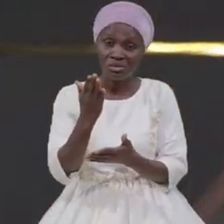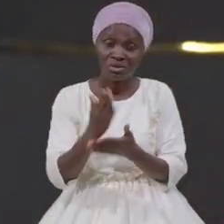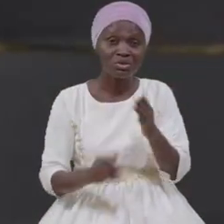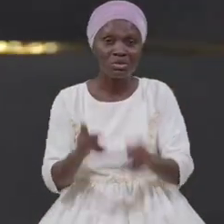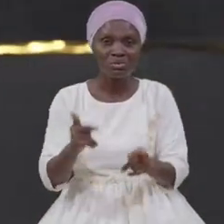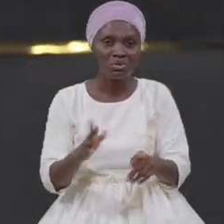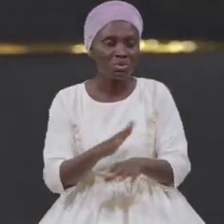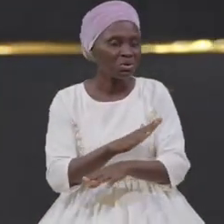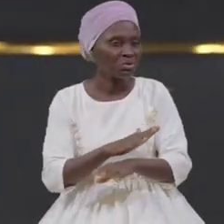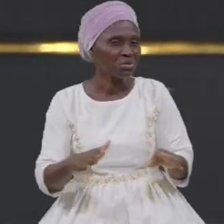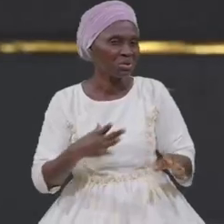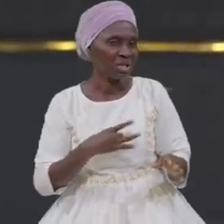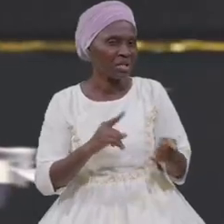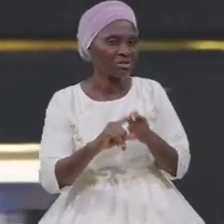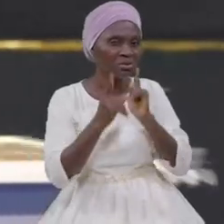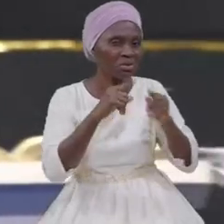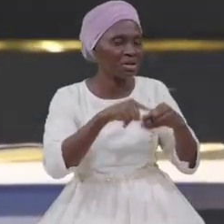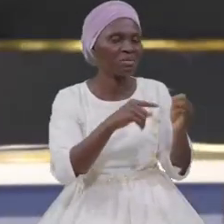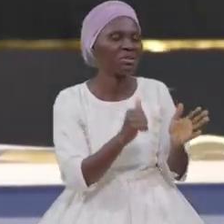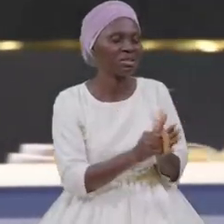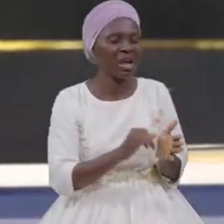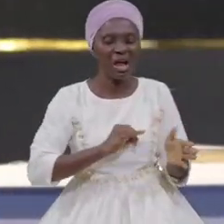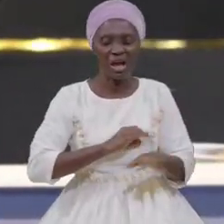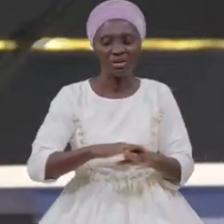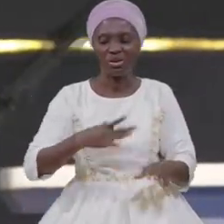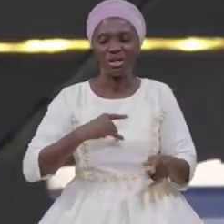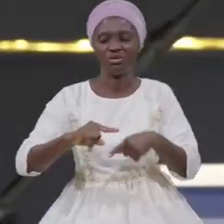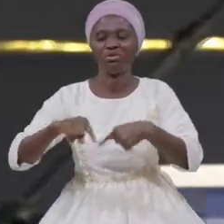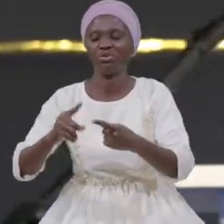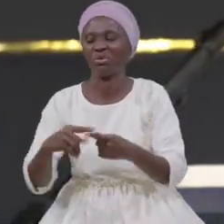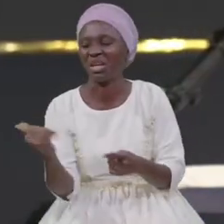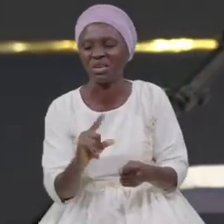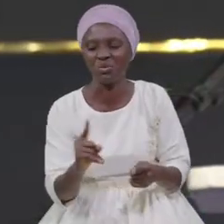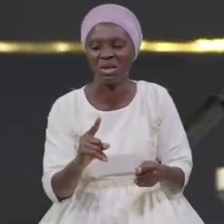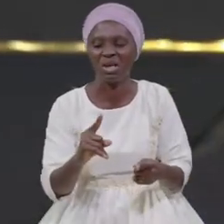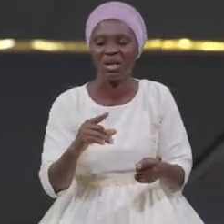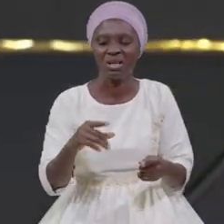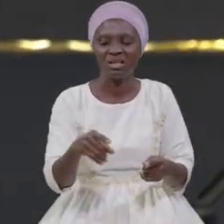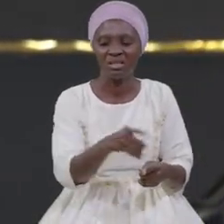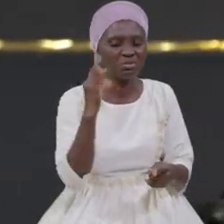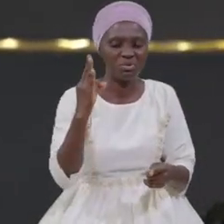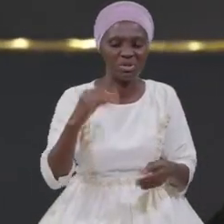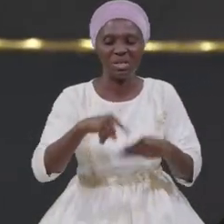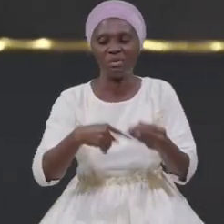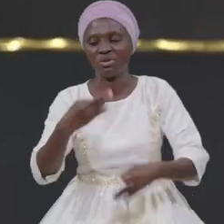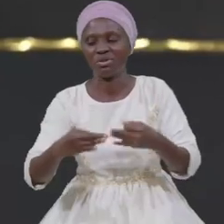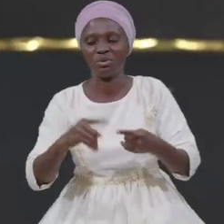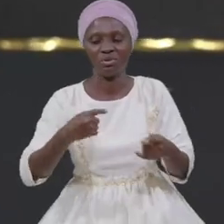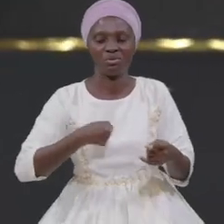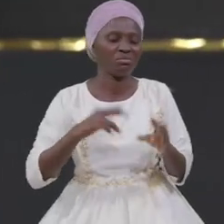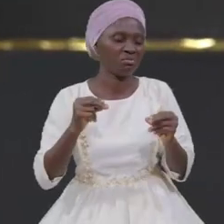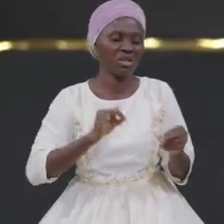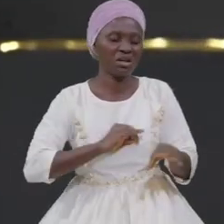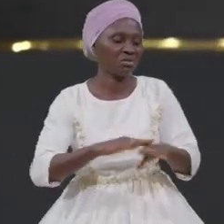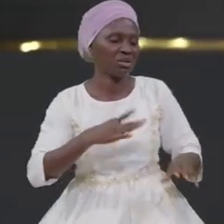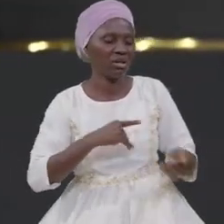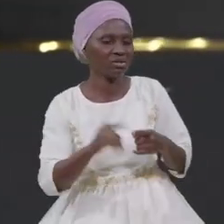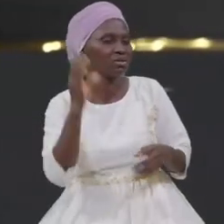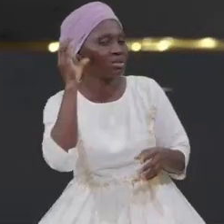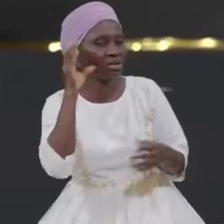pas aller quelque part où on parle de jugement. Ah, le voleur dans la rue,